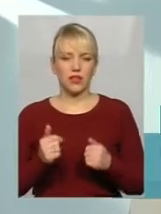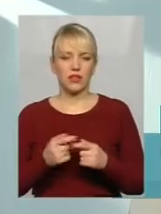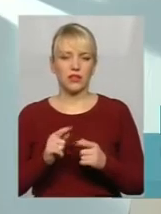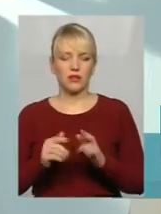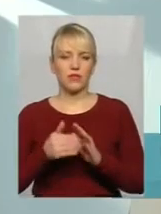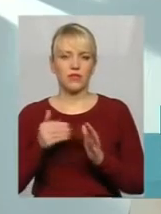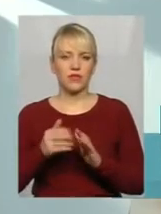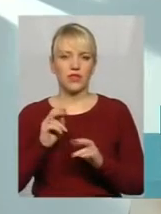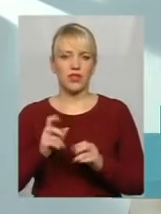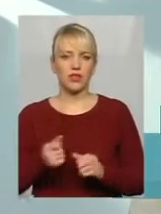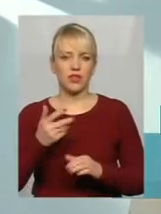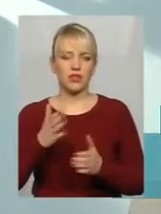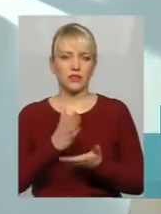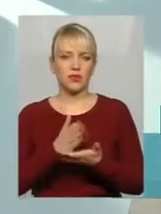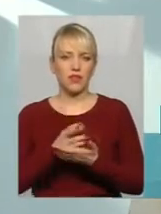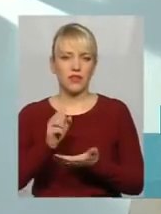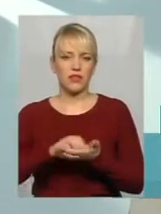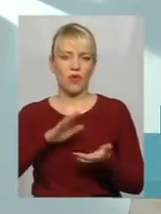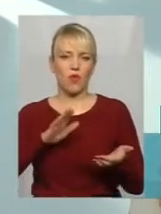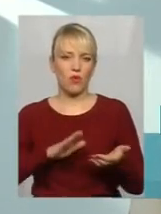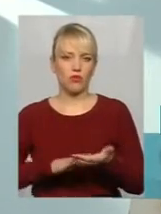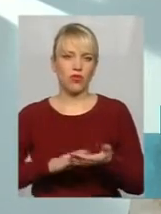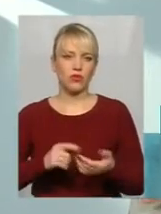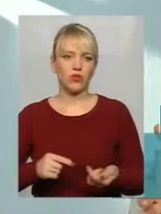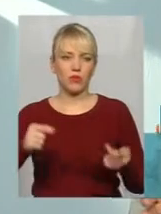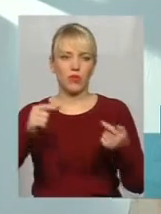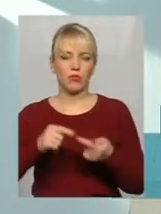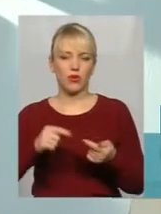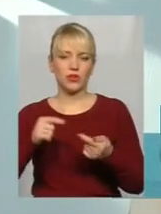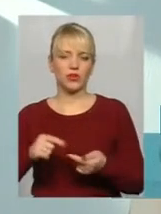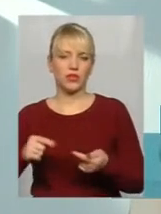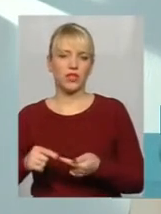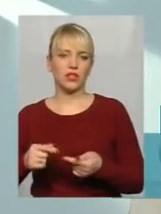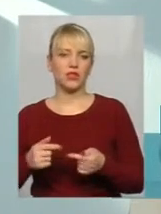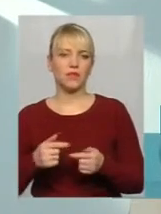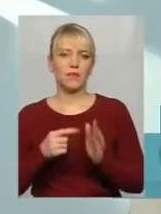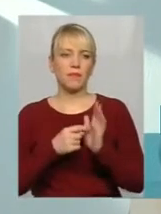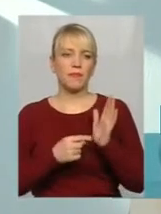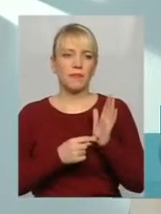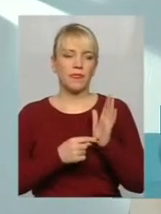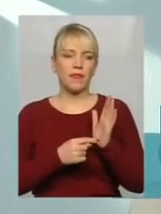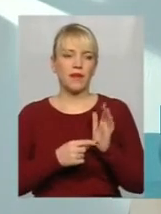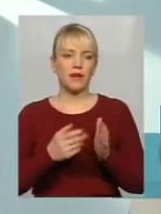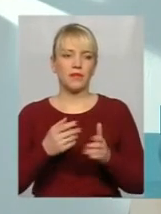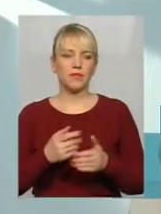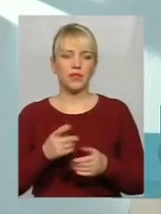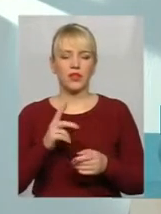призовників, кількість перебуває на обліку, відповідно до цього пропорційно розраховується кількість призовників, яка підлягає призову.